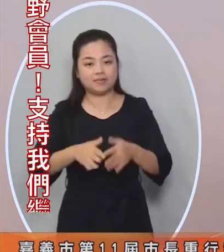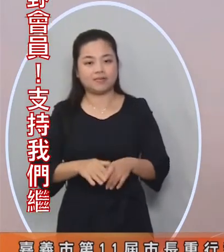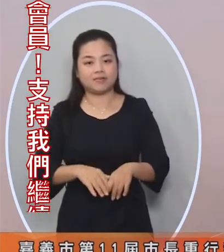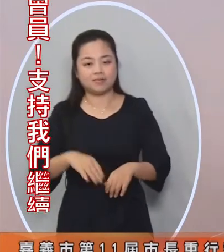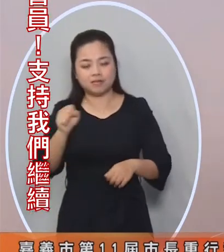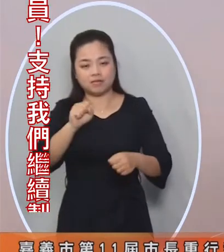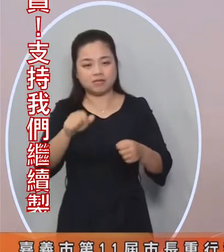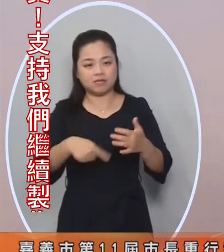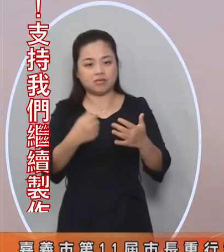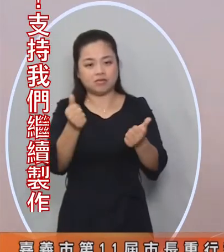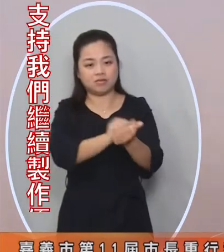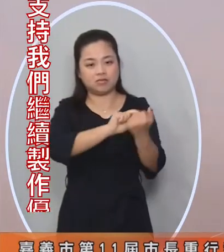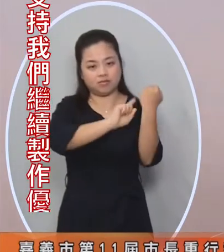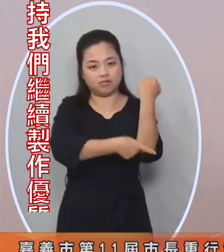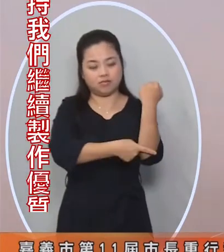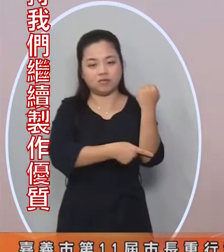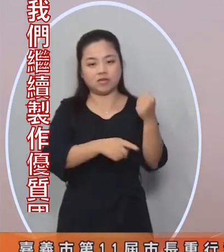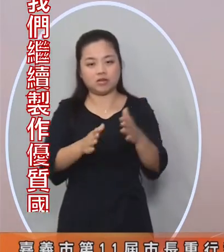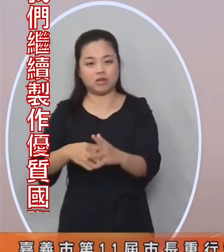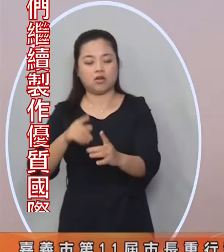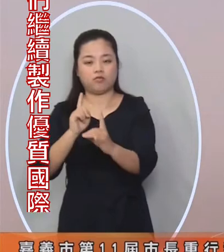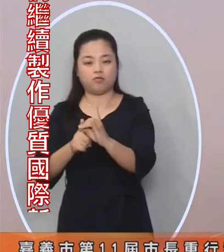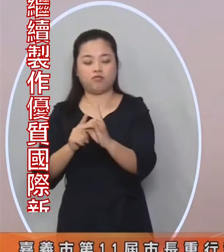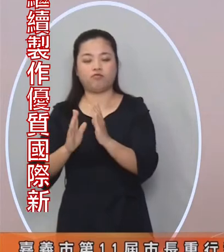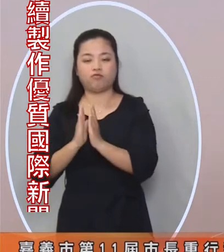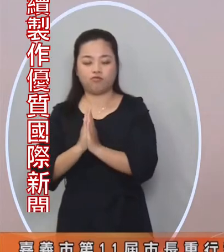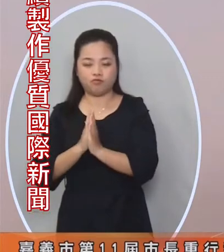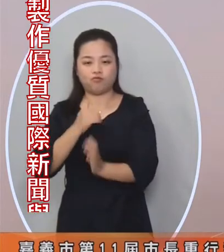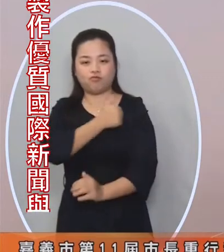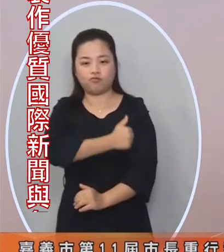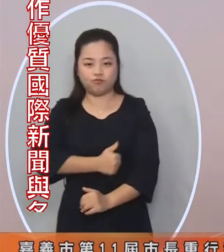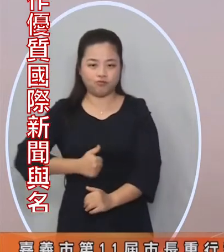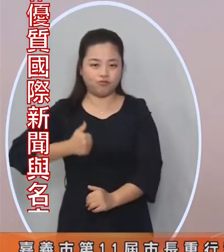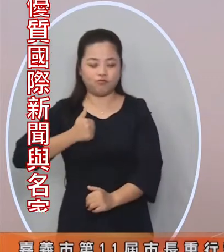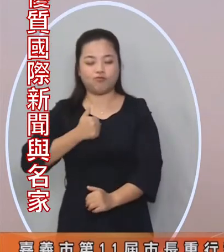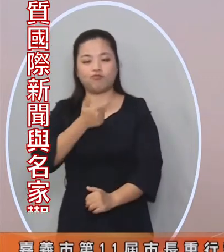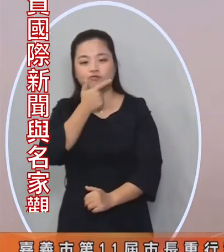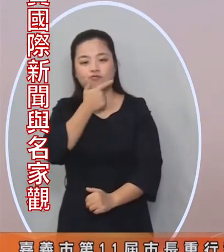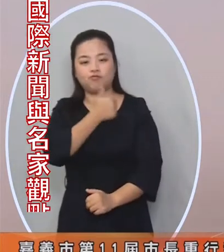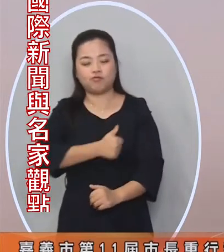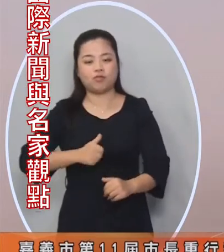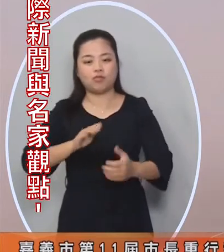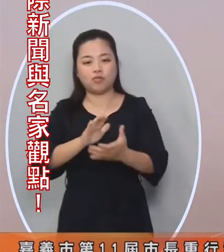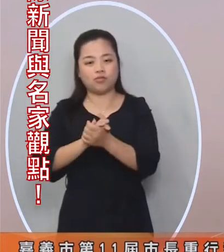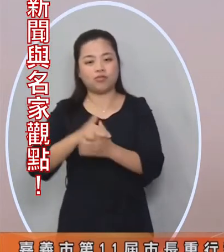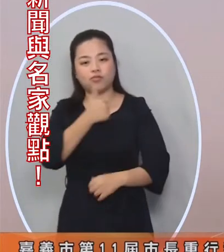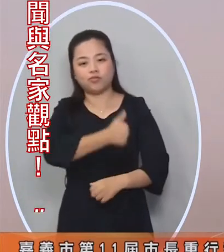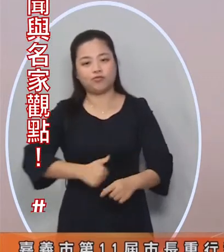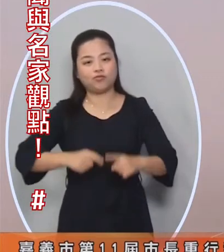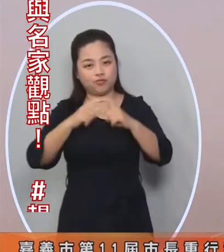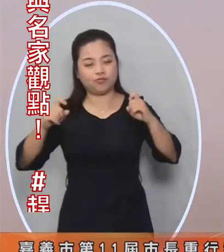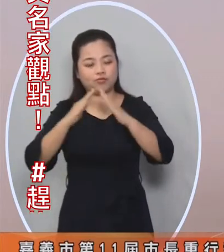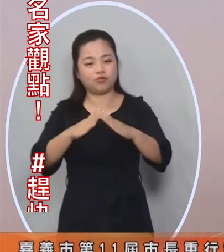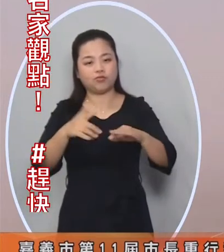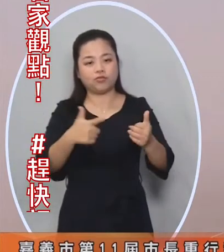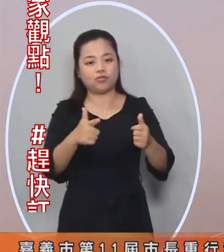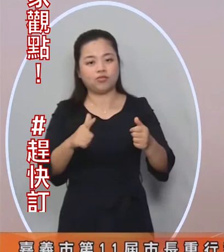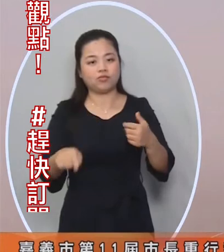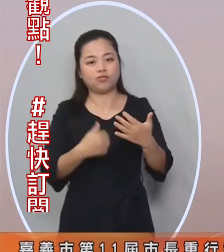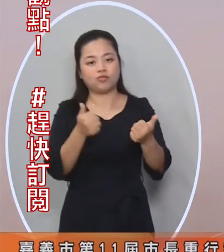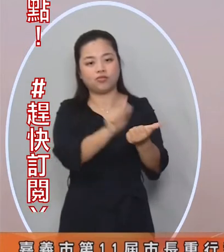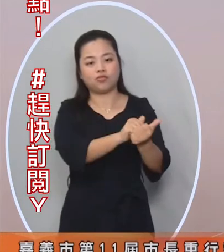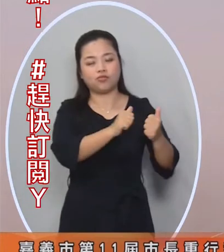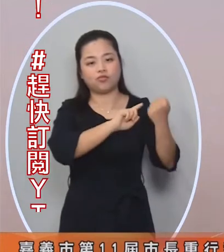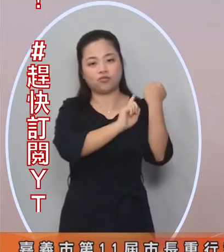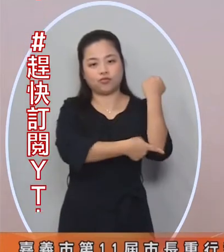靠法律无效，你靠不作慈悲、善良、友善、诚实，吼、哦，唔是靠法律，靠